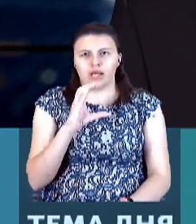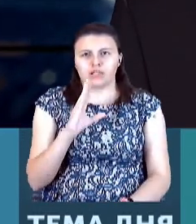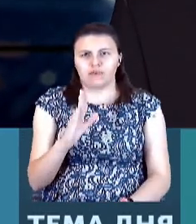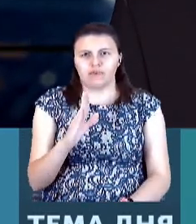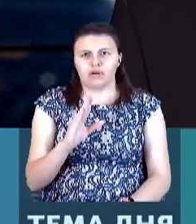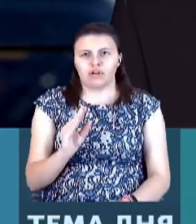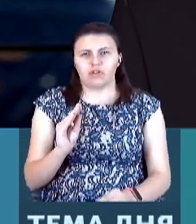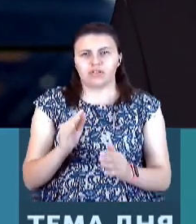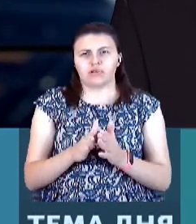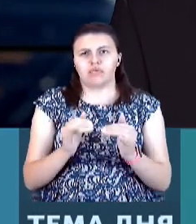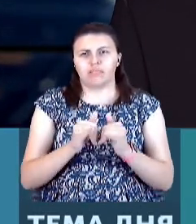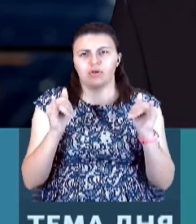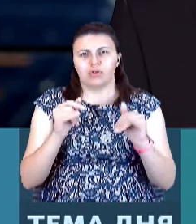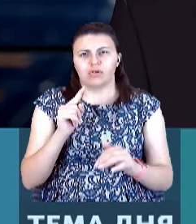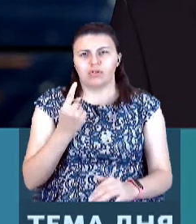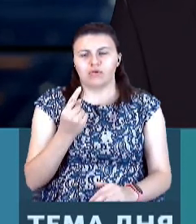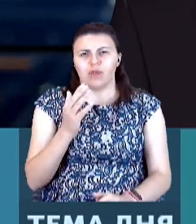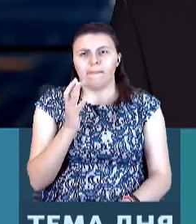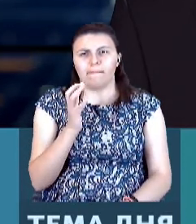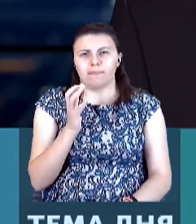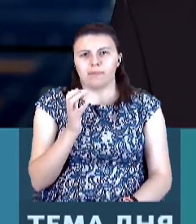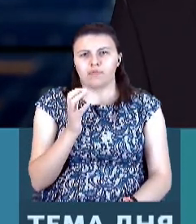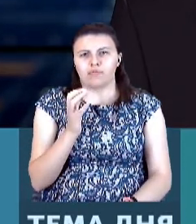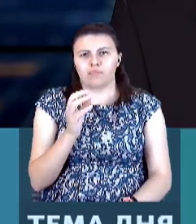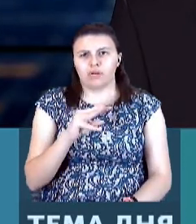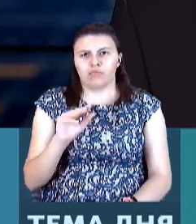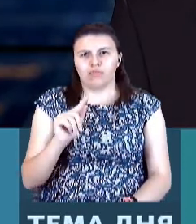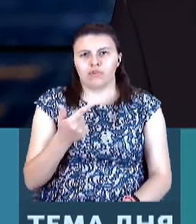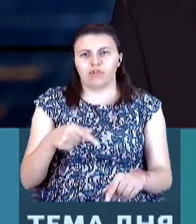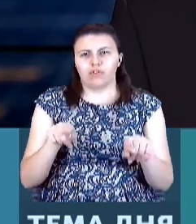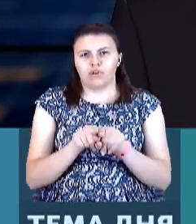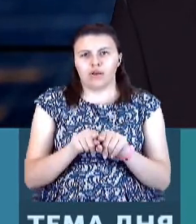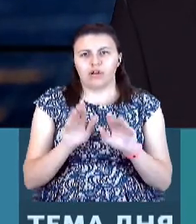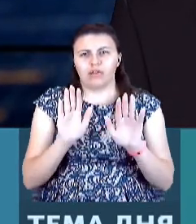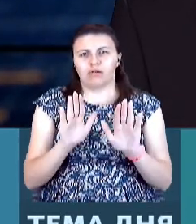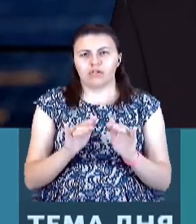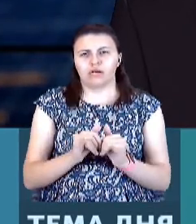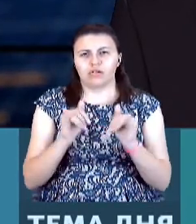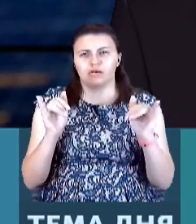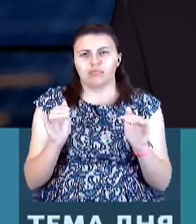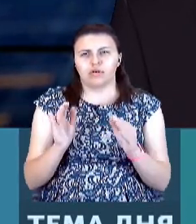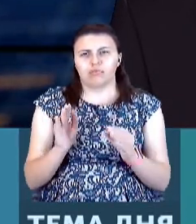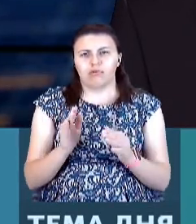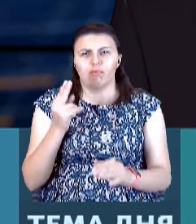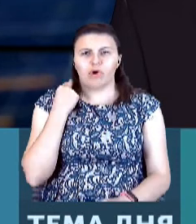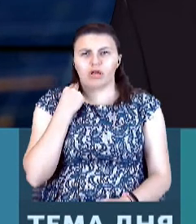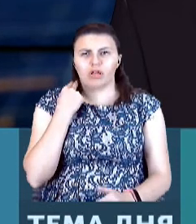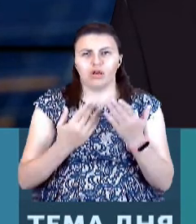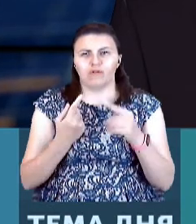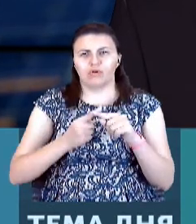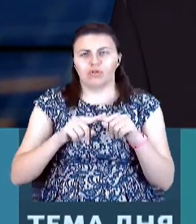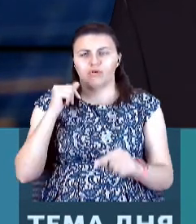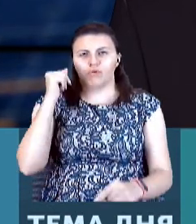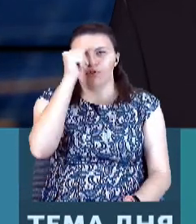збільшиться всього на 500 мільйонів гривень. Таким чином, це лише тільки збільшення податків. Якщо в цьому році таке